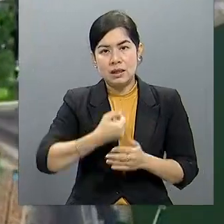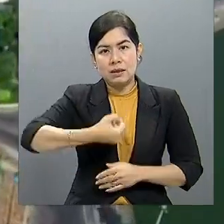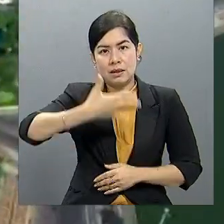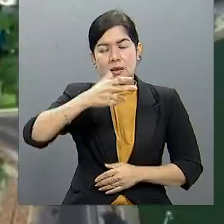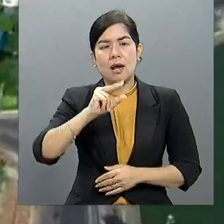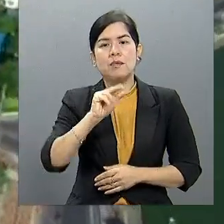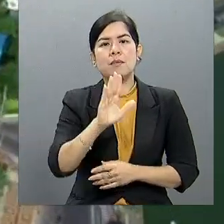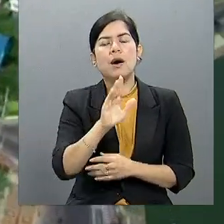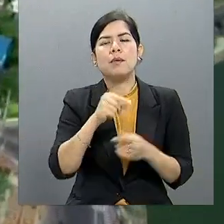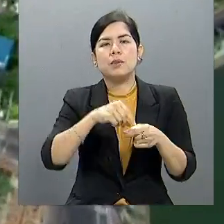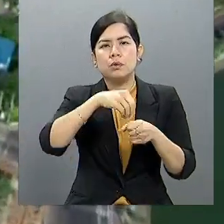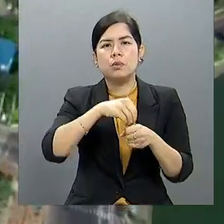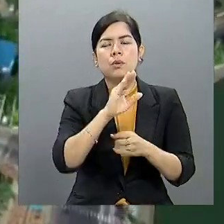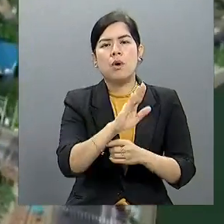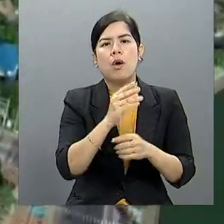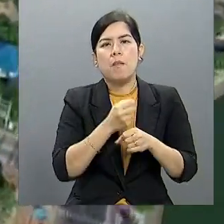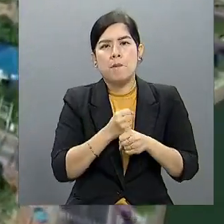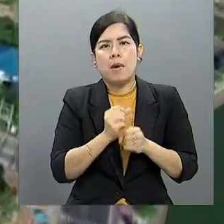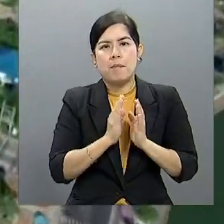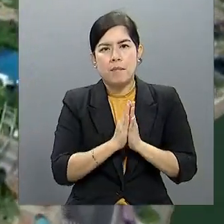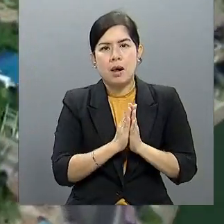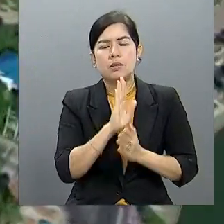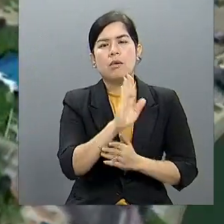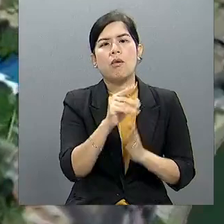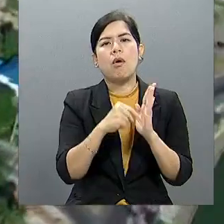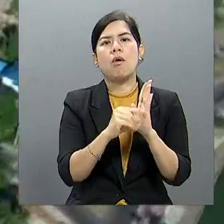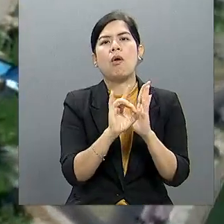มงคล พระพุทธรูปปจำจัหวด 101 ด้วยนะครั